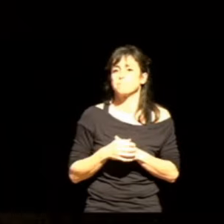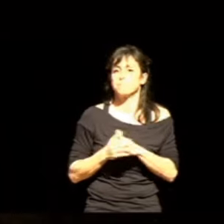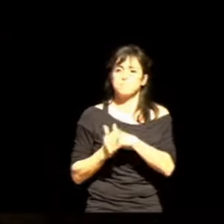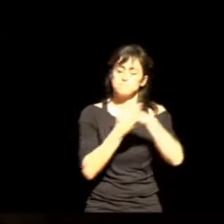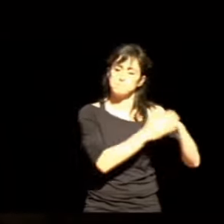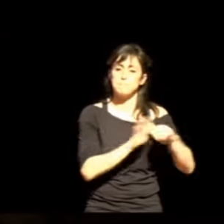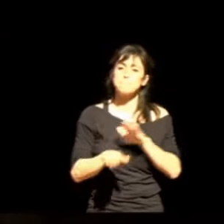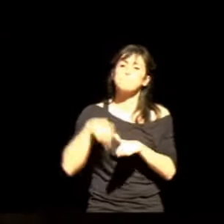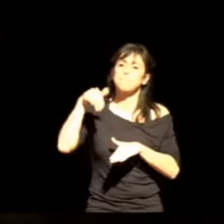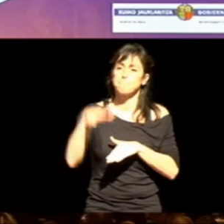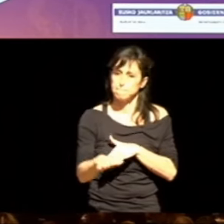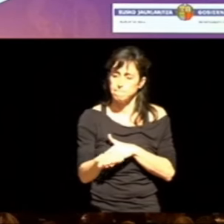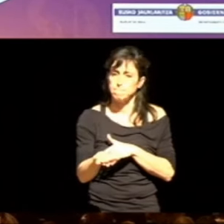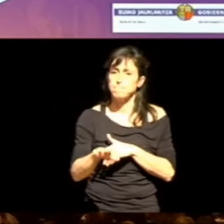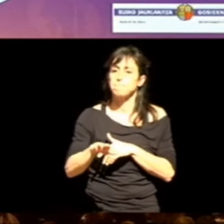egiteko